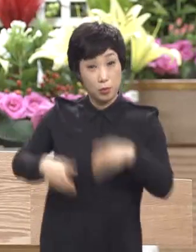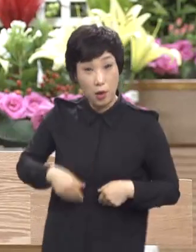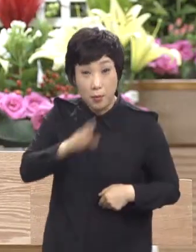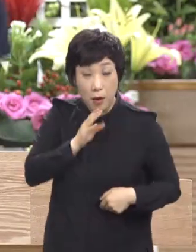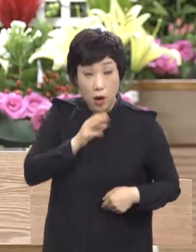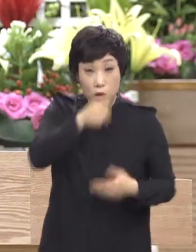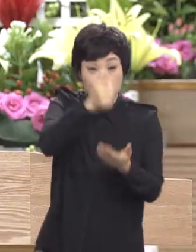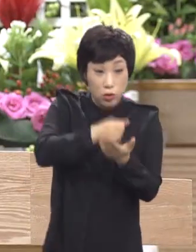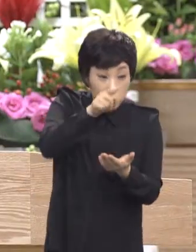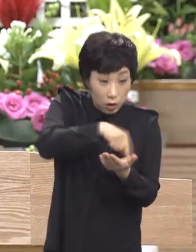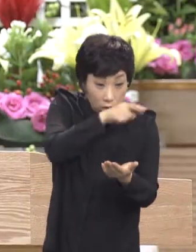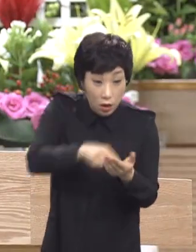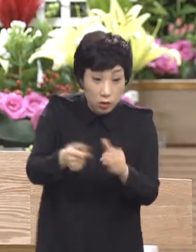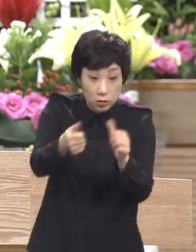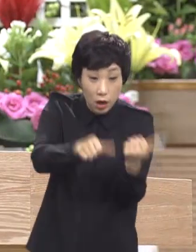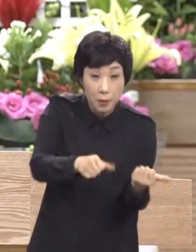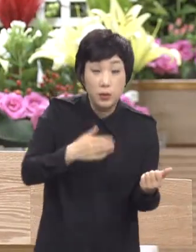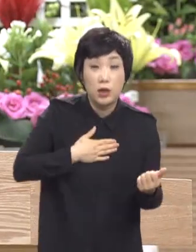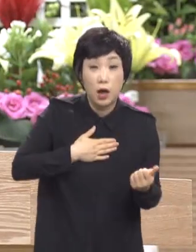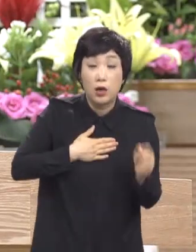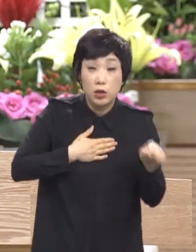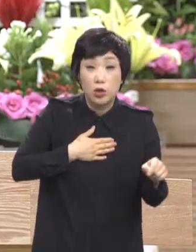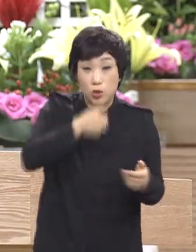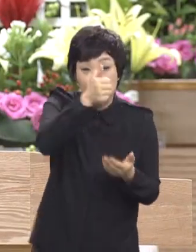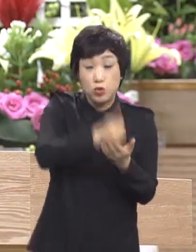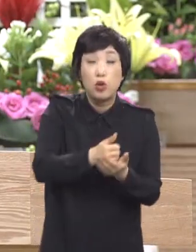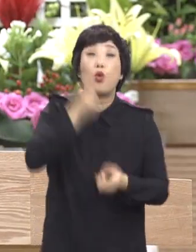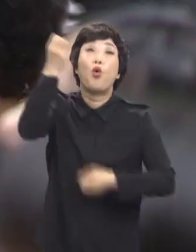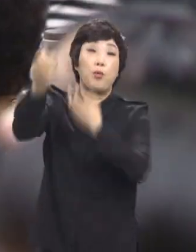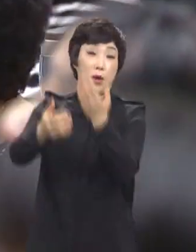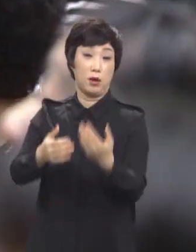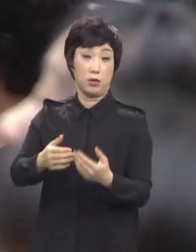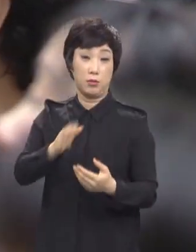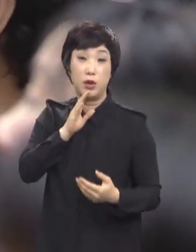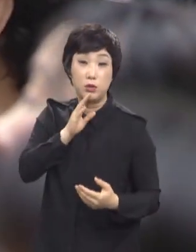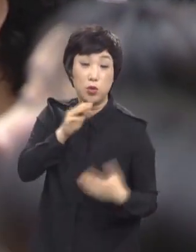죄값은 사망, 죽이는 죄를 내놔라. 빨리 내놔.